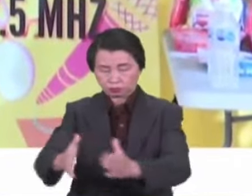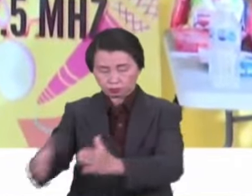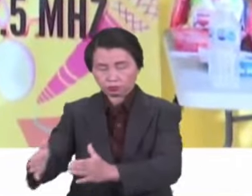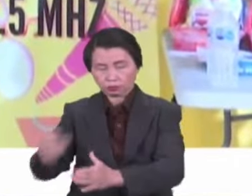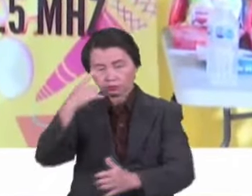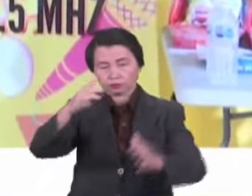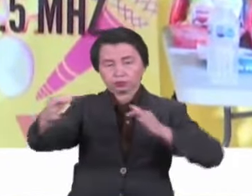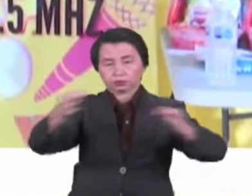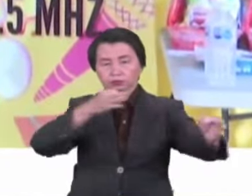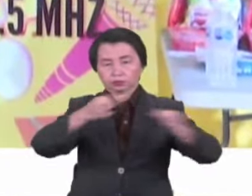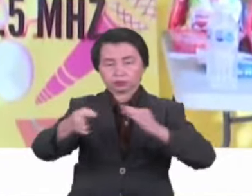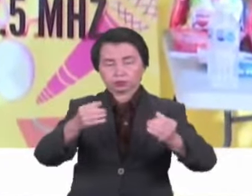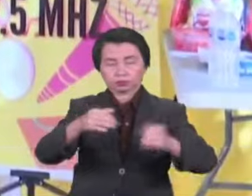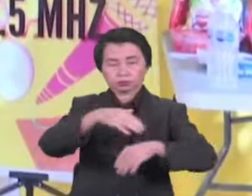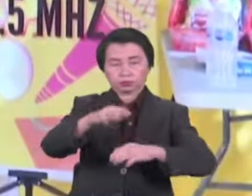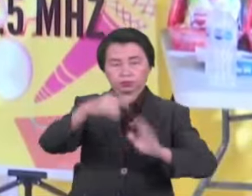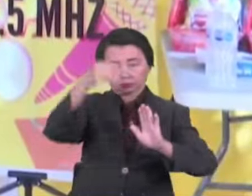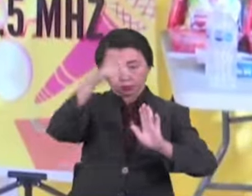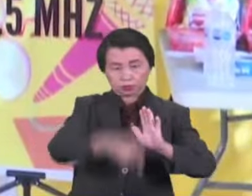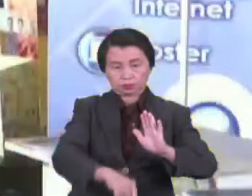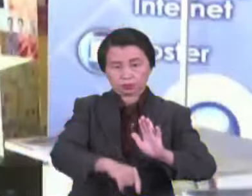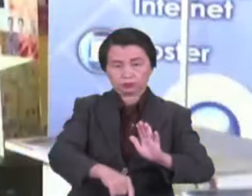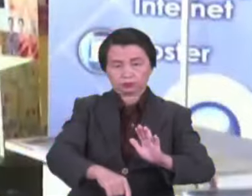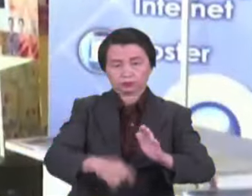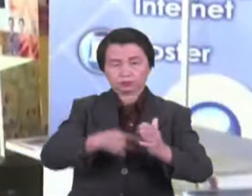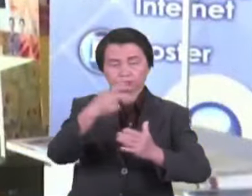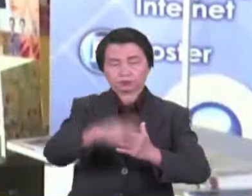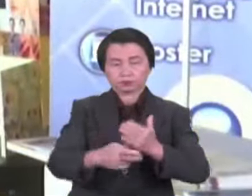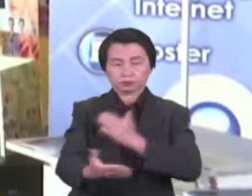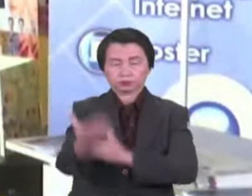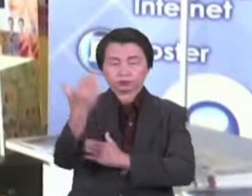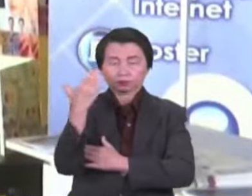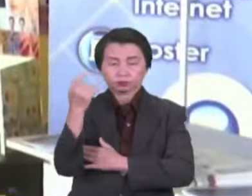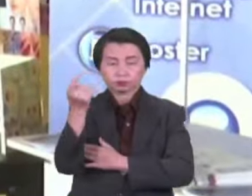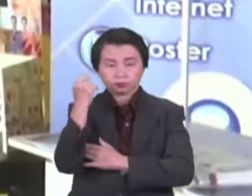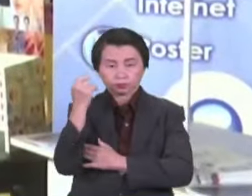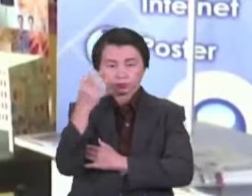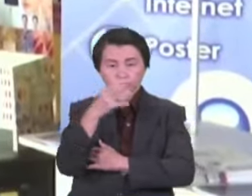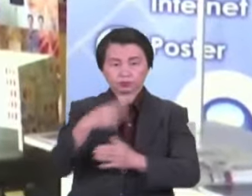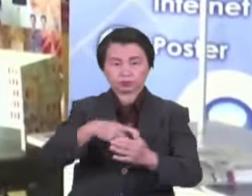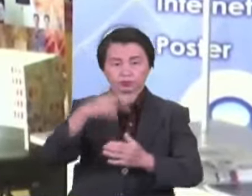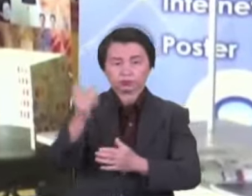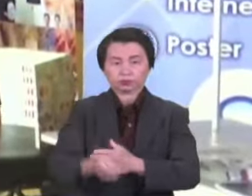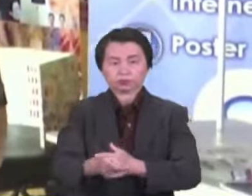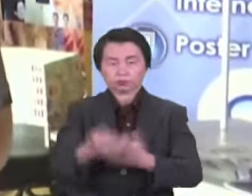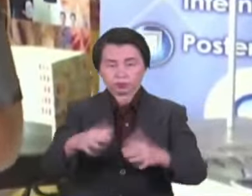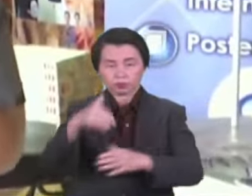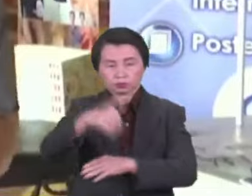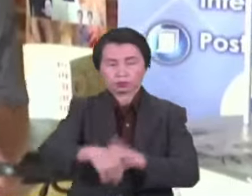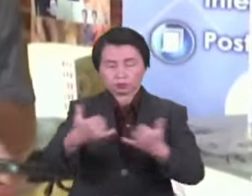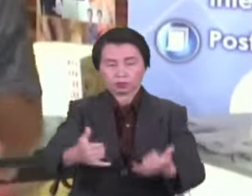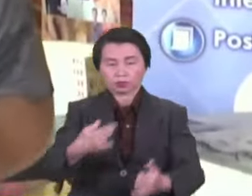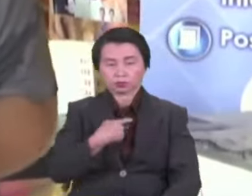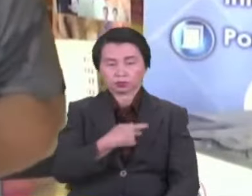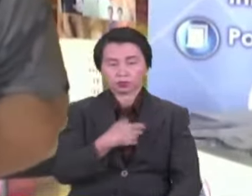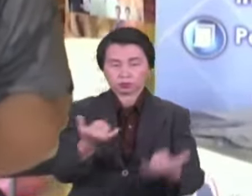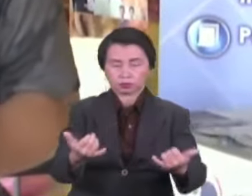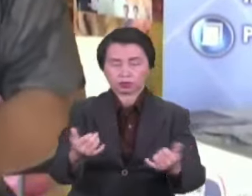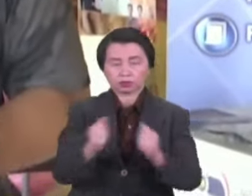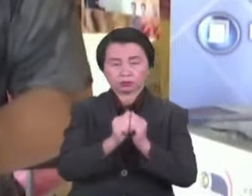Untuk menerangkan lebih terperinci acara yang berlangsung di sebelah pagi tadi dan acara rasmi di sebelah malamnya, kita